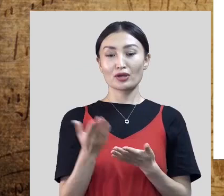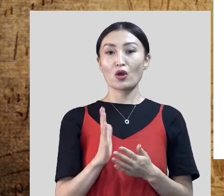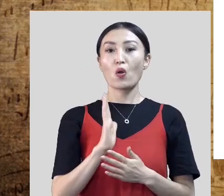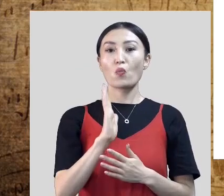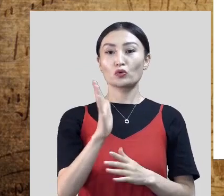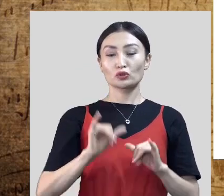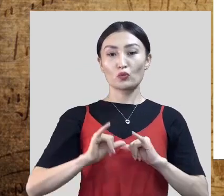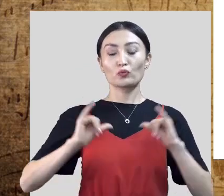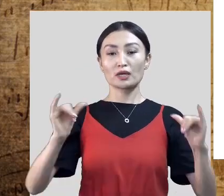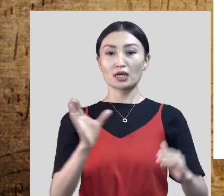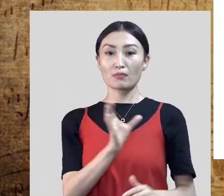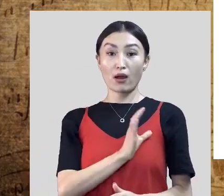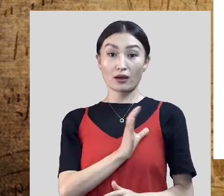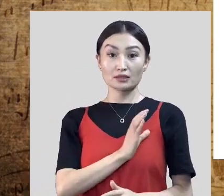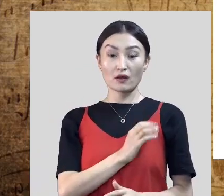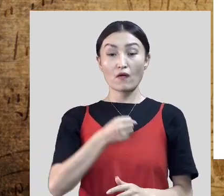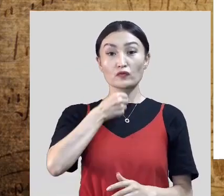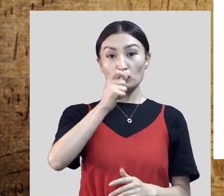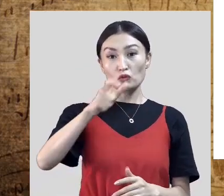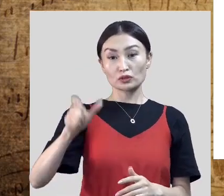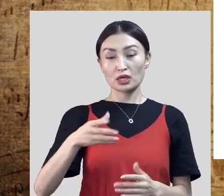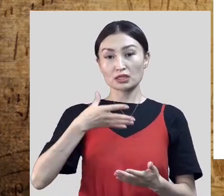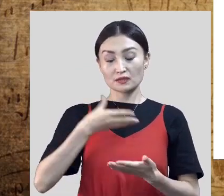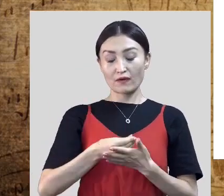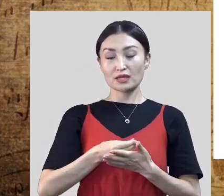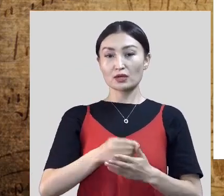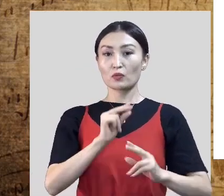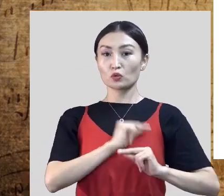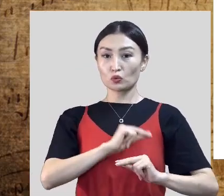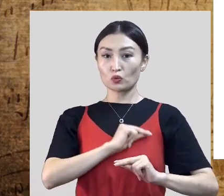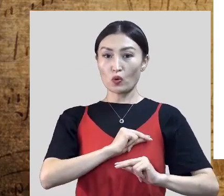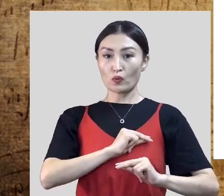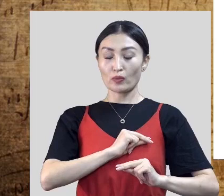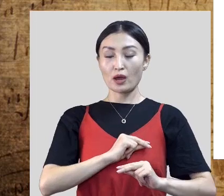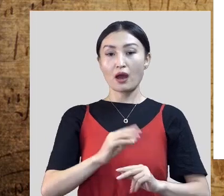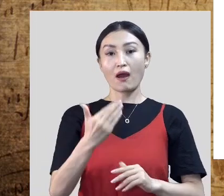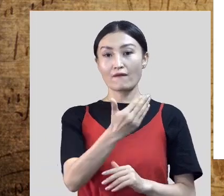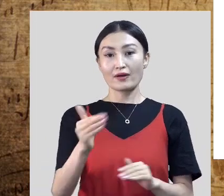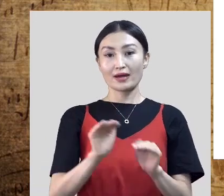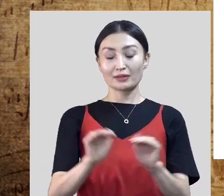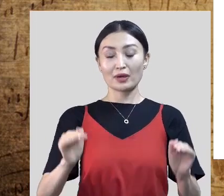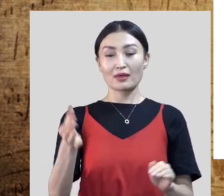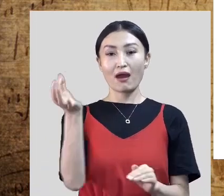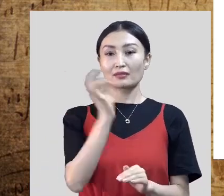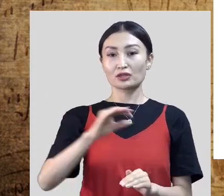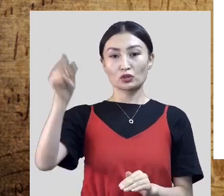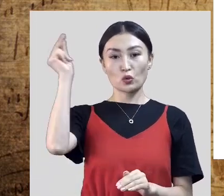Будем умножать ее богатство. Взрослые своим упорным, неустанным трудом, а вы, ребята, отличной